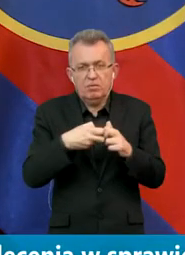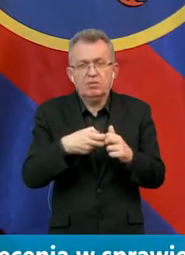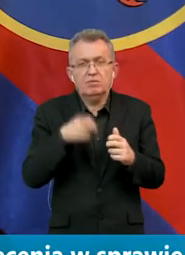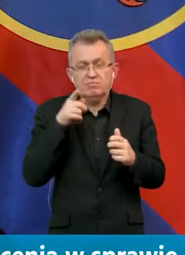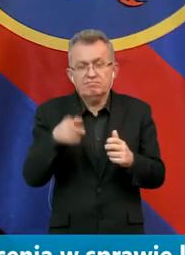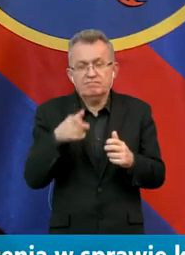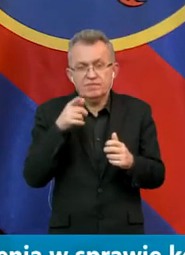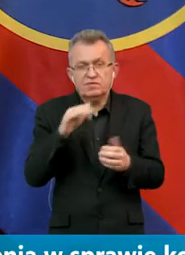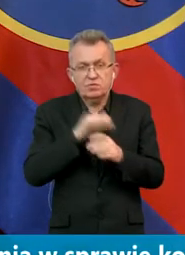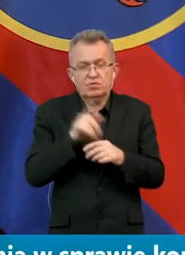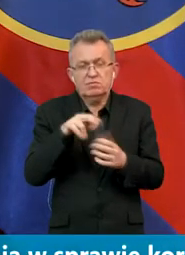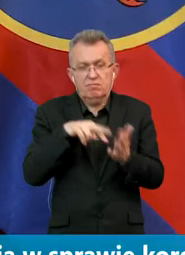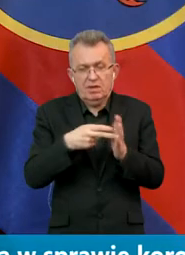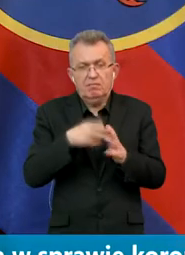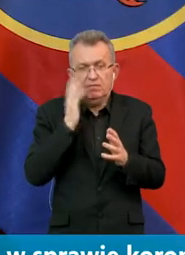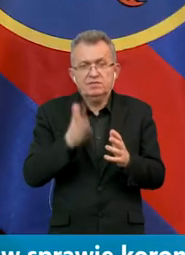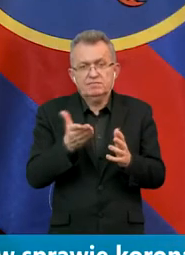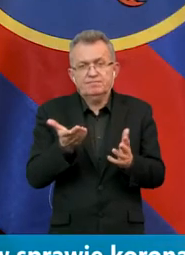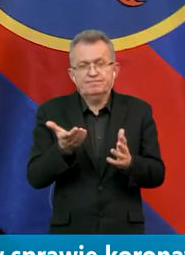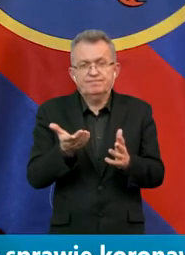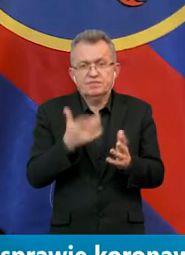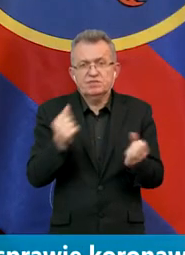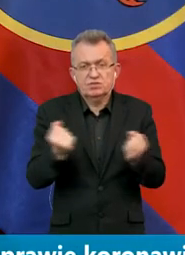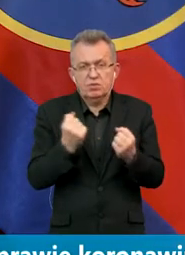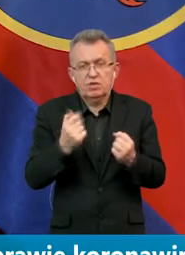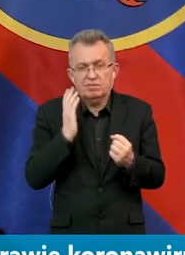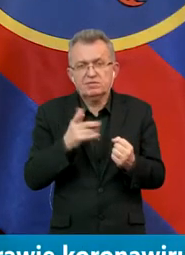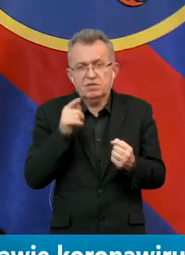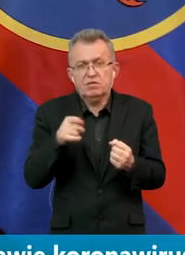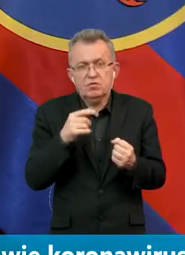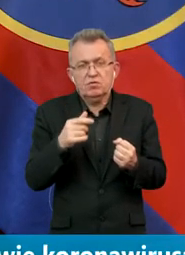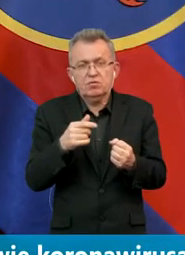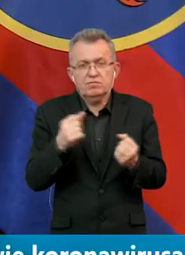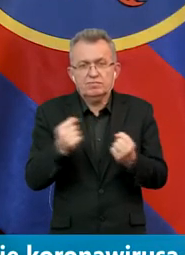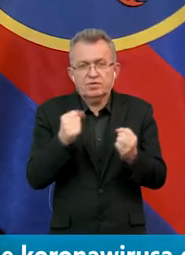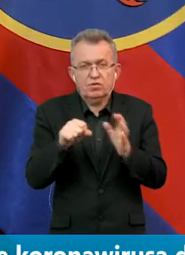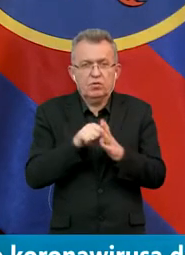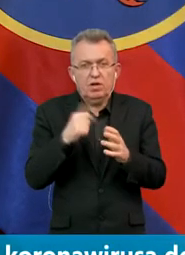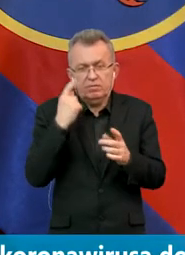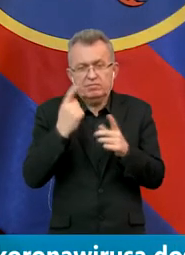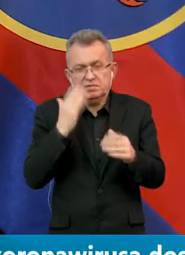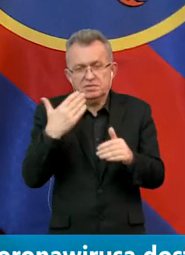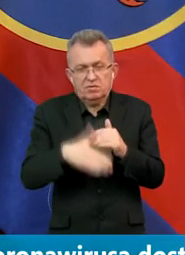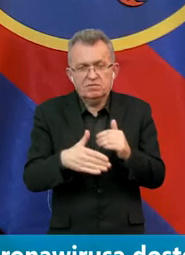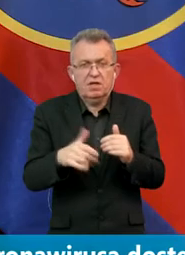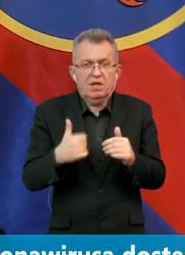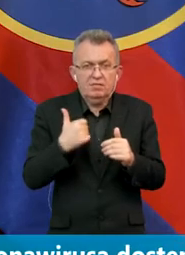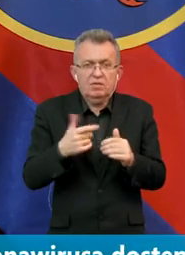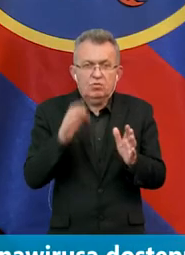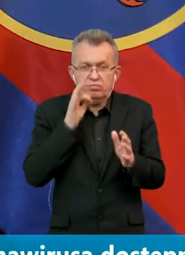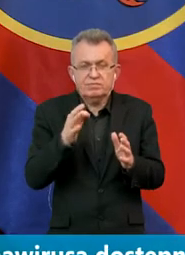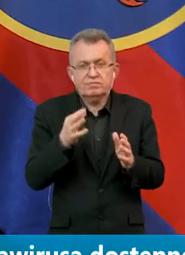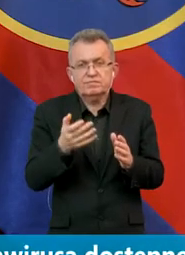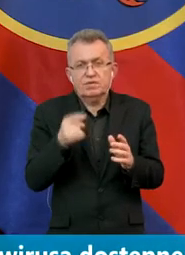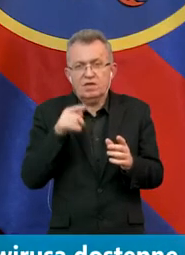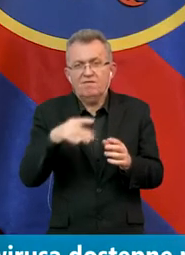tam, zgodnie z procedurami, podejmiemy te działania, będziemy stroną tego postępowania. Mam nadzieję, że ono się zakończy na tyle dobrze, aby